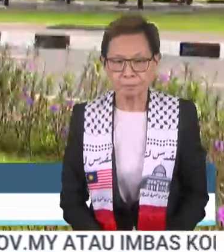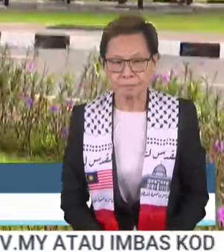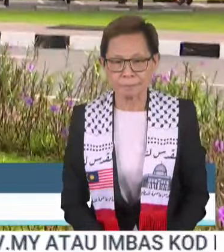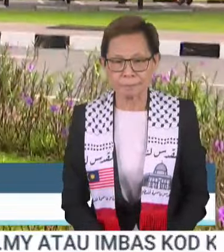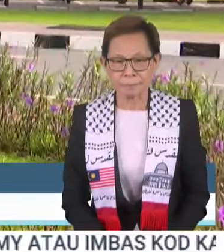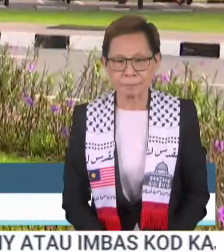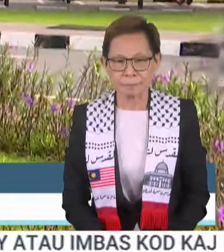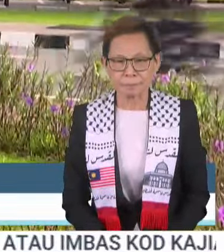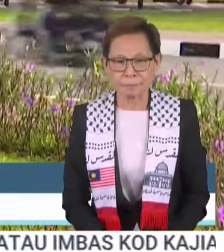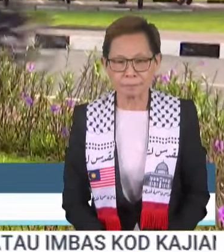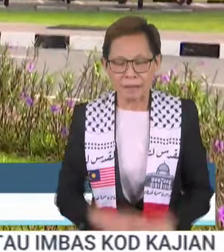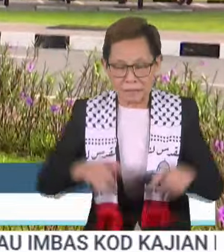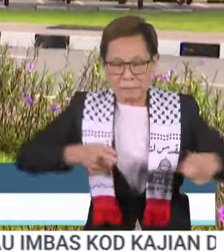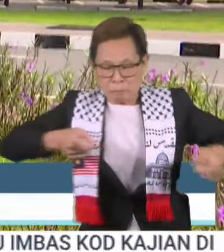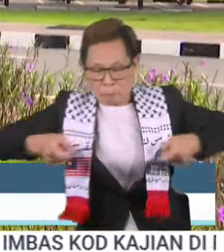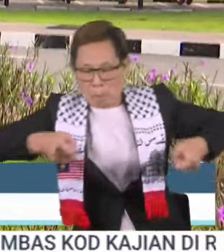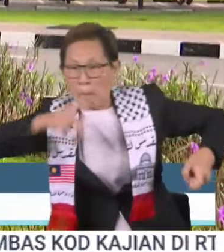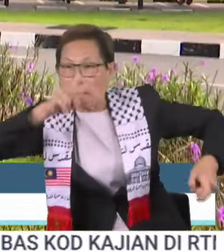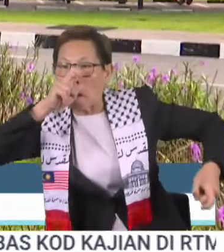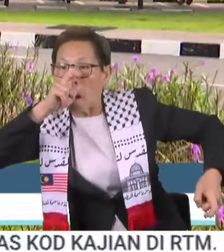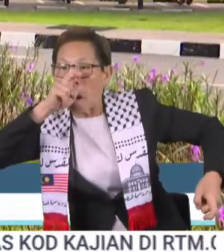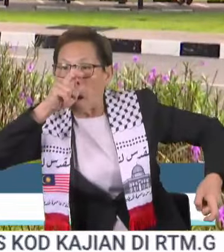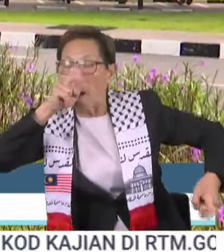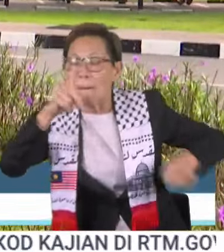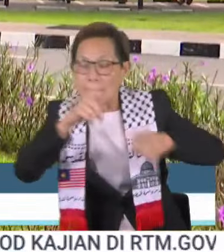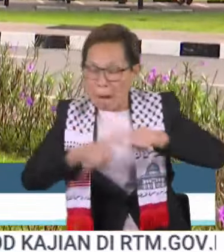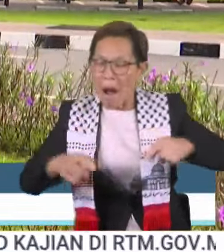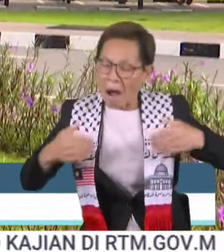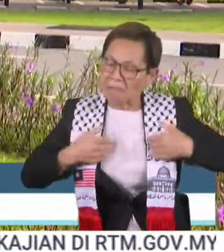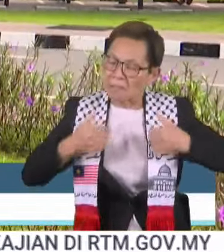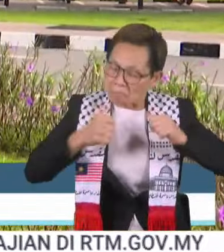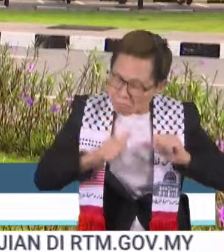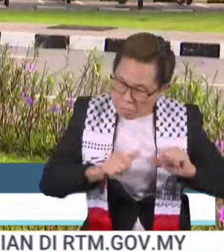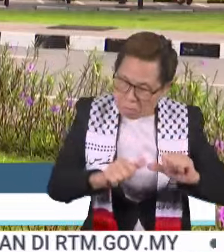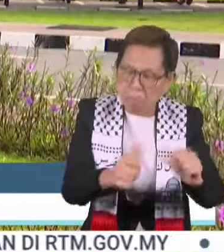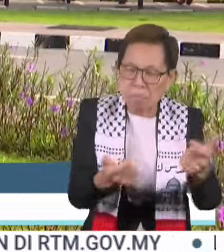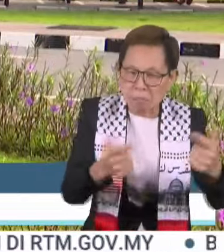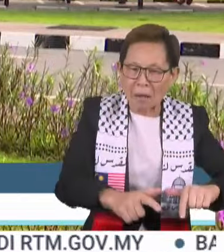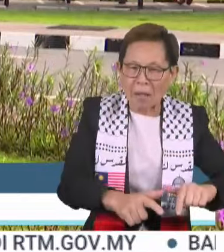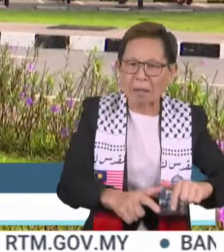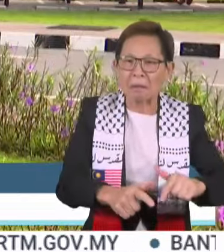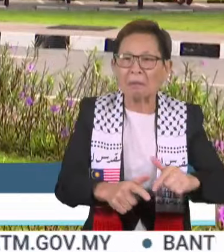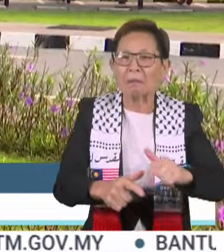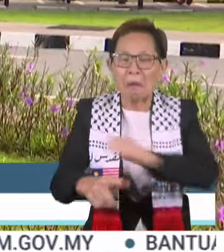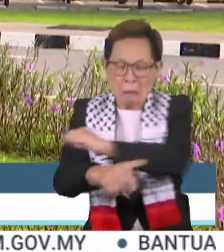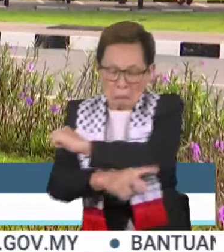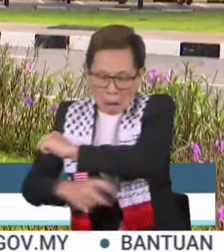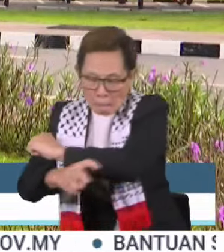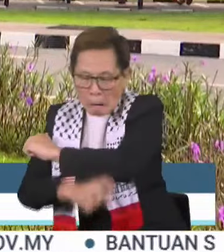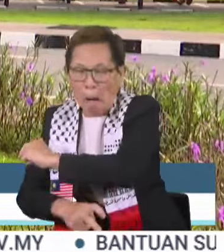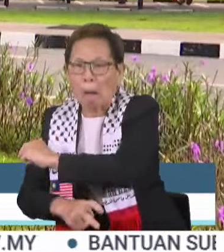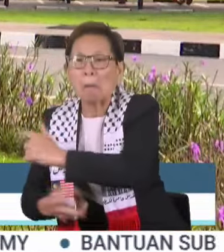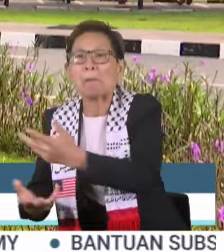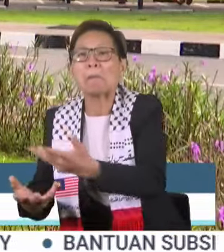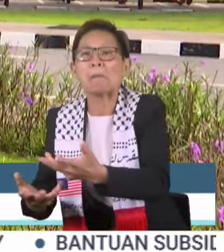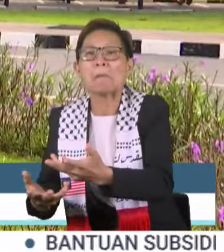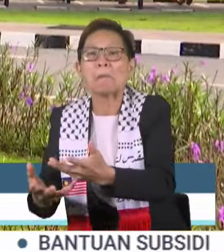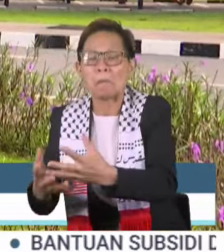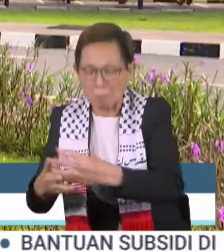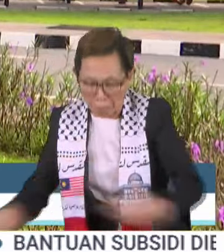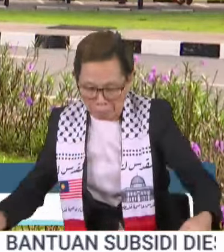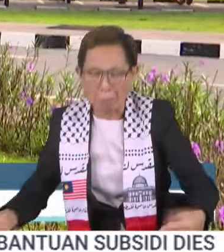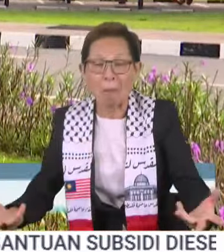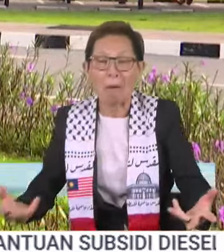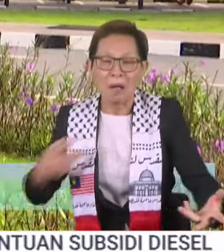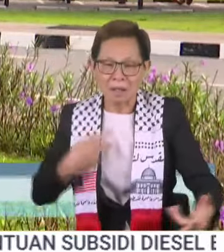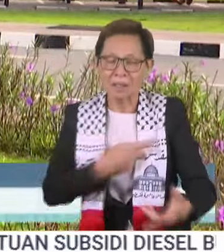Dan dikawal ketat, tapi masih lagi berlaku ketirisan yang kita